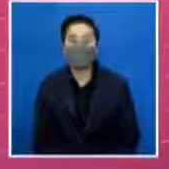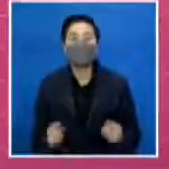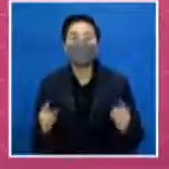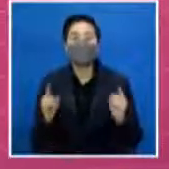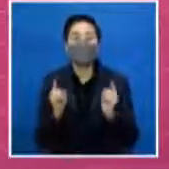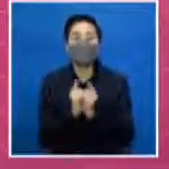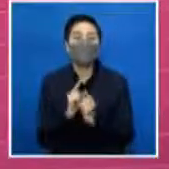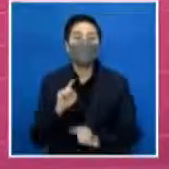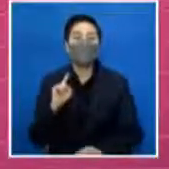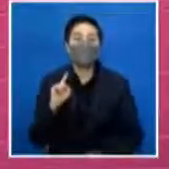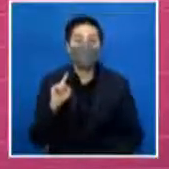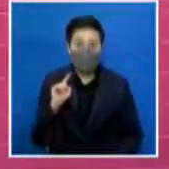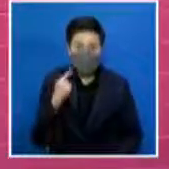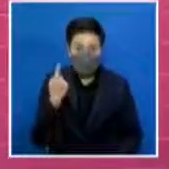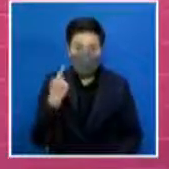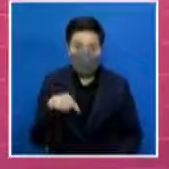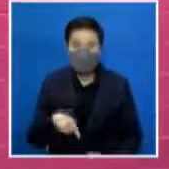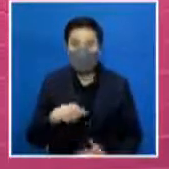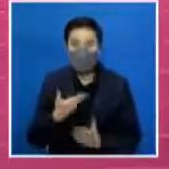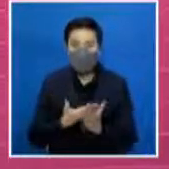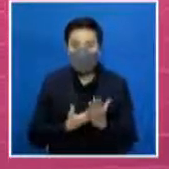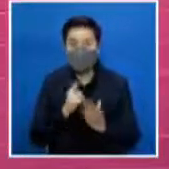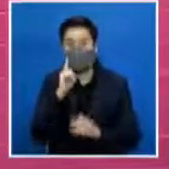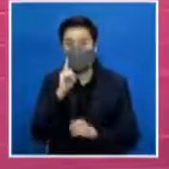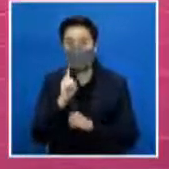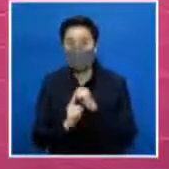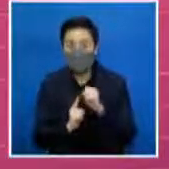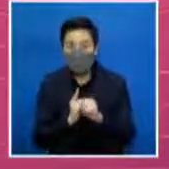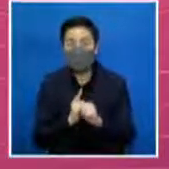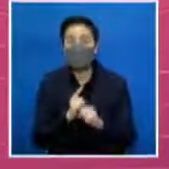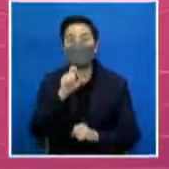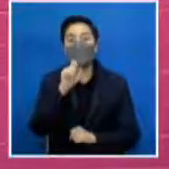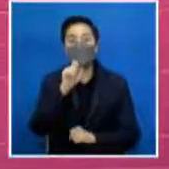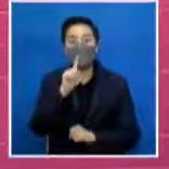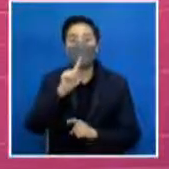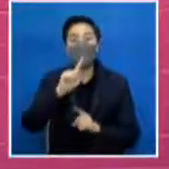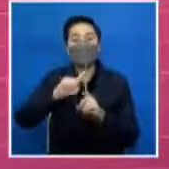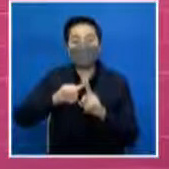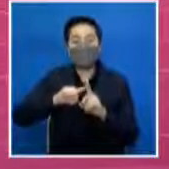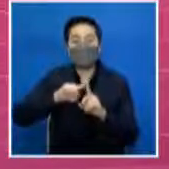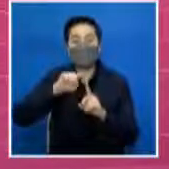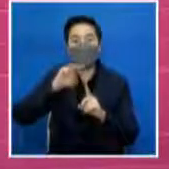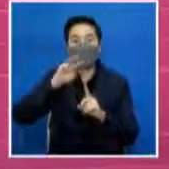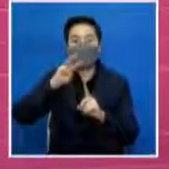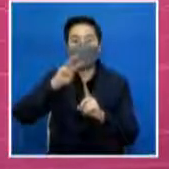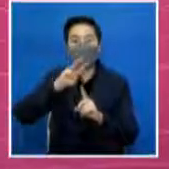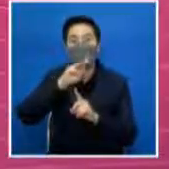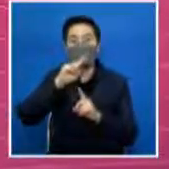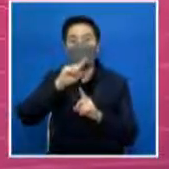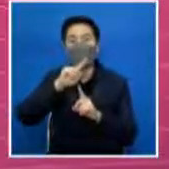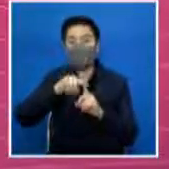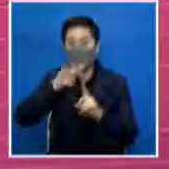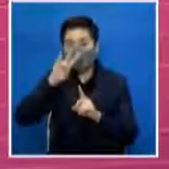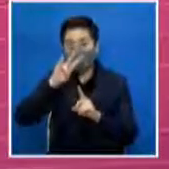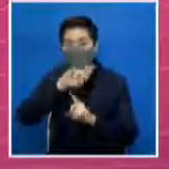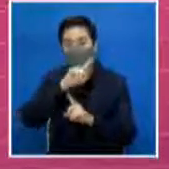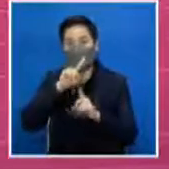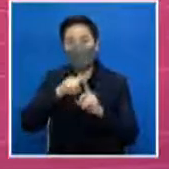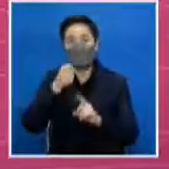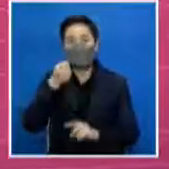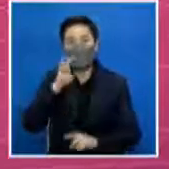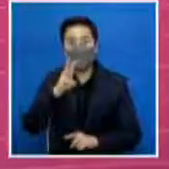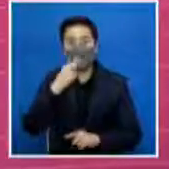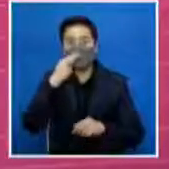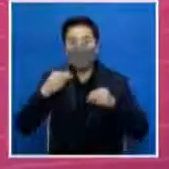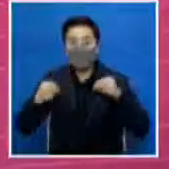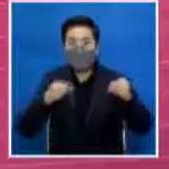กับการออกรางวัลสลากออมสินพิเศษ1ปีได้ใหม่นะคะในวันศุกร์ที่16กรกฎาคมโดยจะทำการถ่ายทอดสดผ่านท